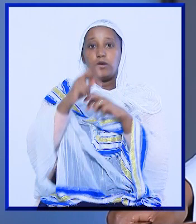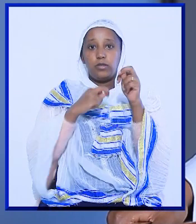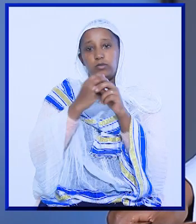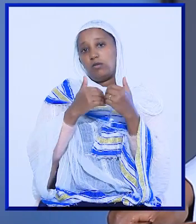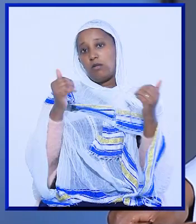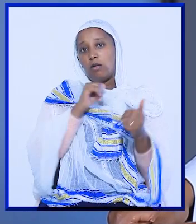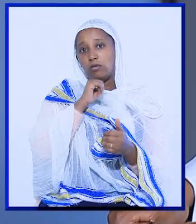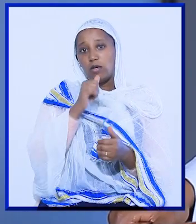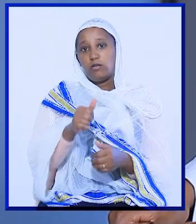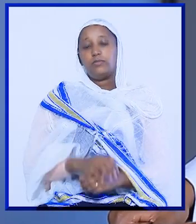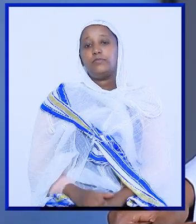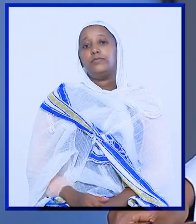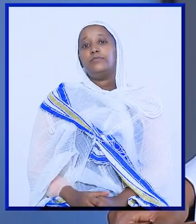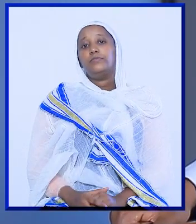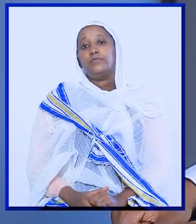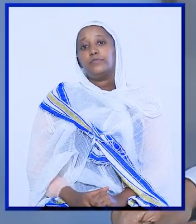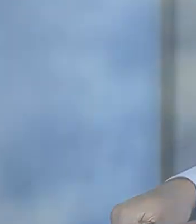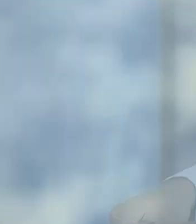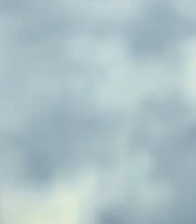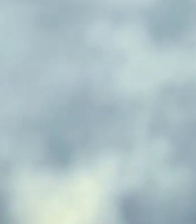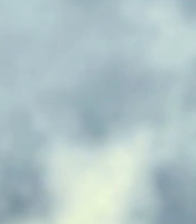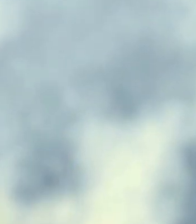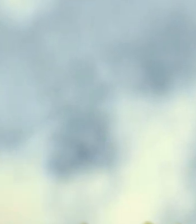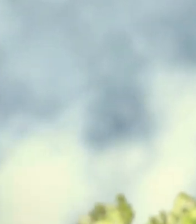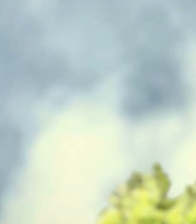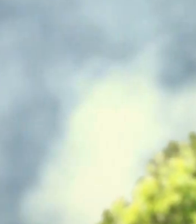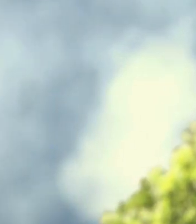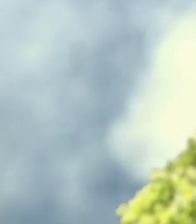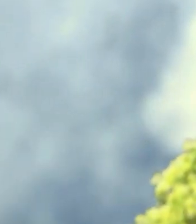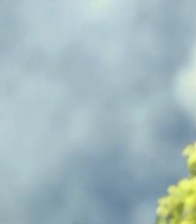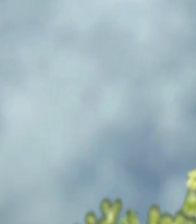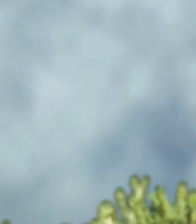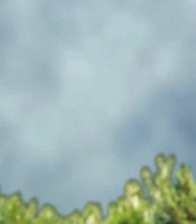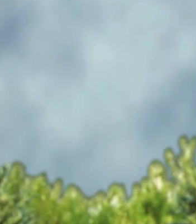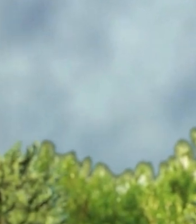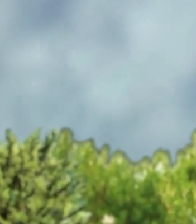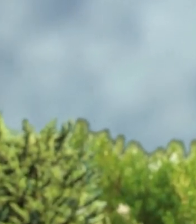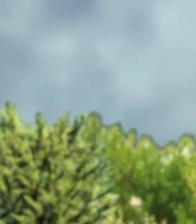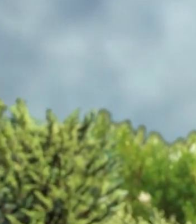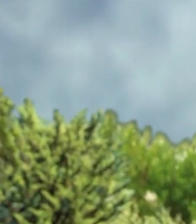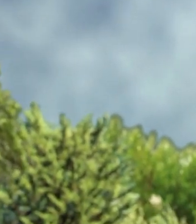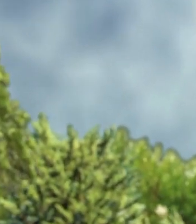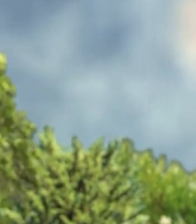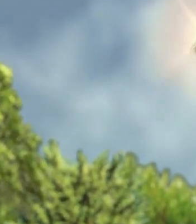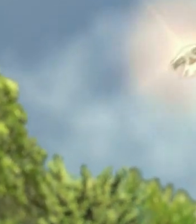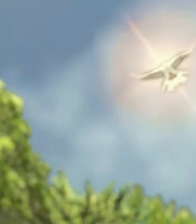በልቡናችን ጽላት ይጻፍብን። የእግዚአብሔር ቸርነት አይለን። ወንጌል